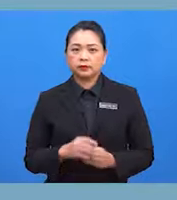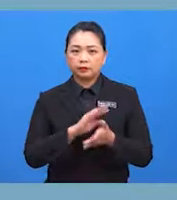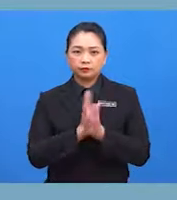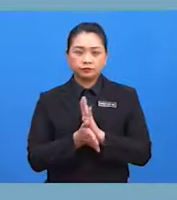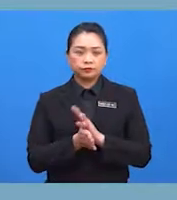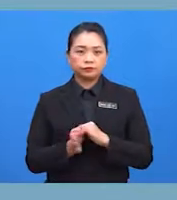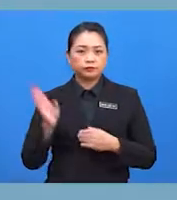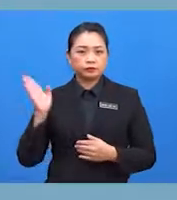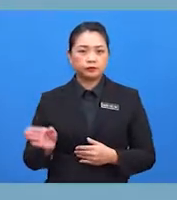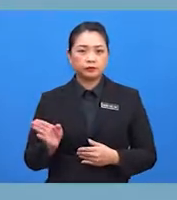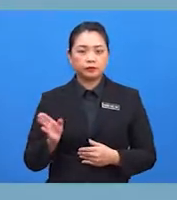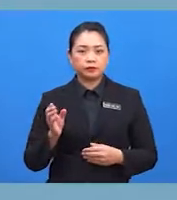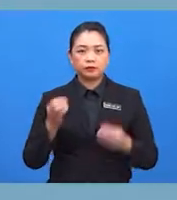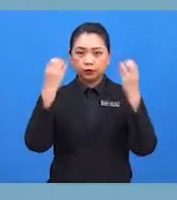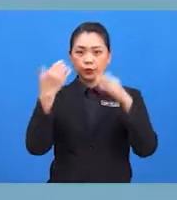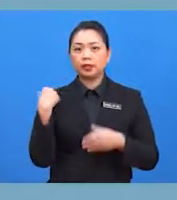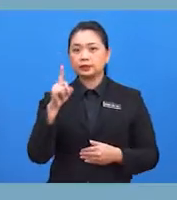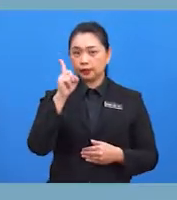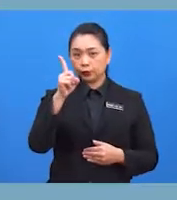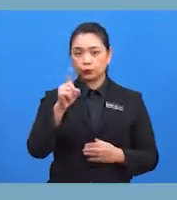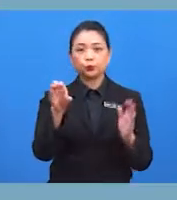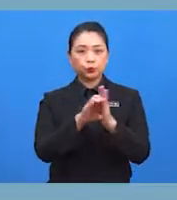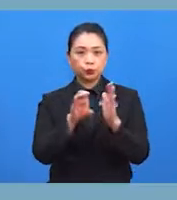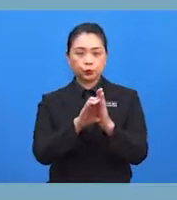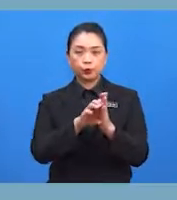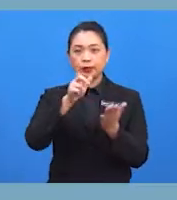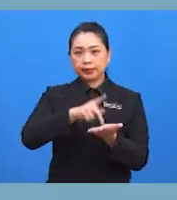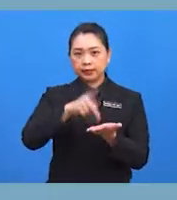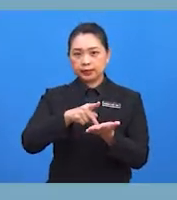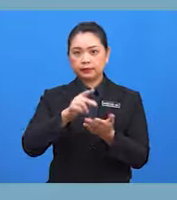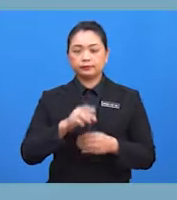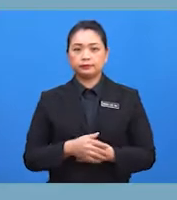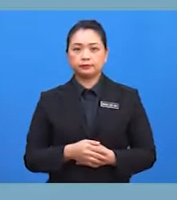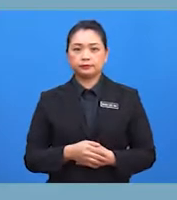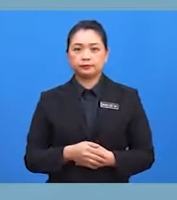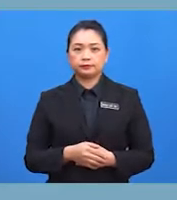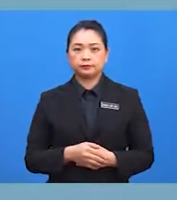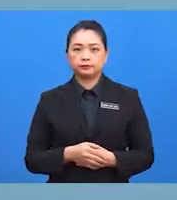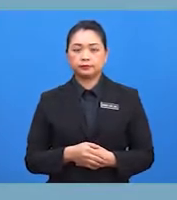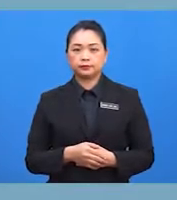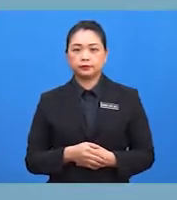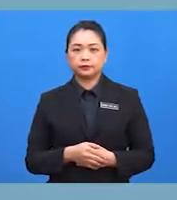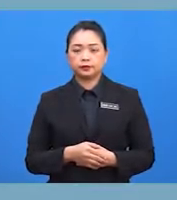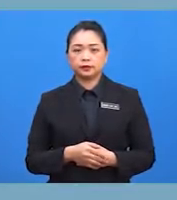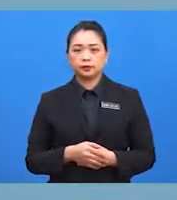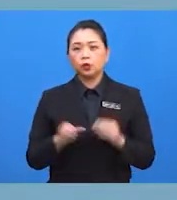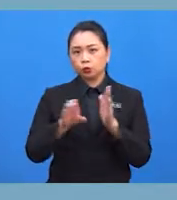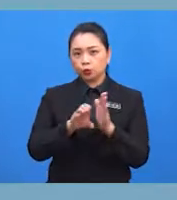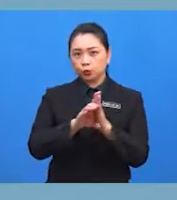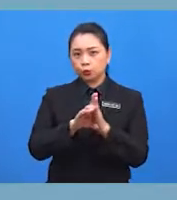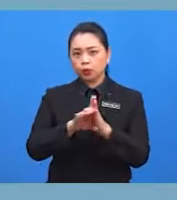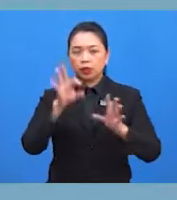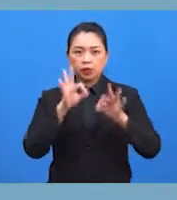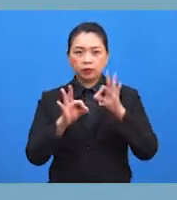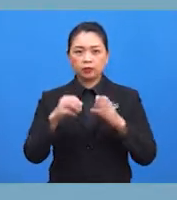saya sediakan satu contoh pengiraan kadar pengangguran. Andaikan dalam sebuah negara terdapat